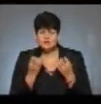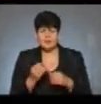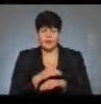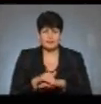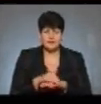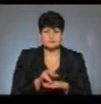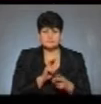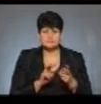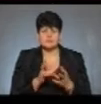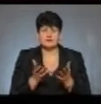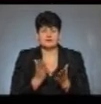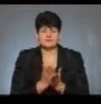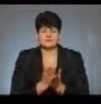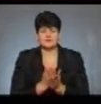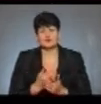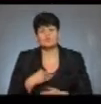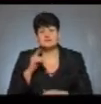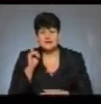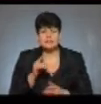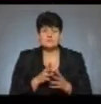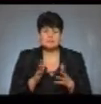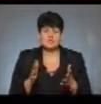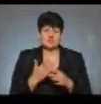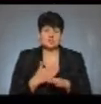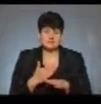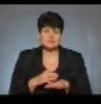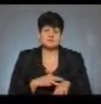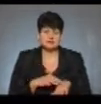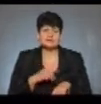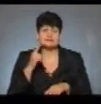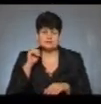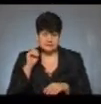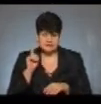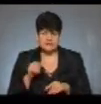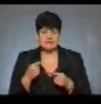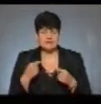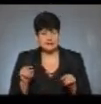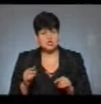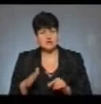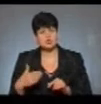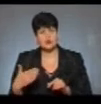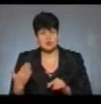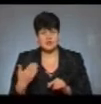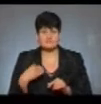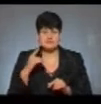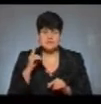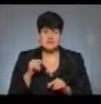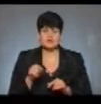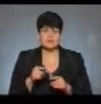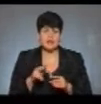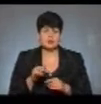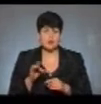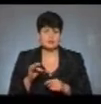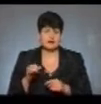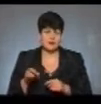адреси, які вони не знали, знаєте, діяти? Більша частина, звичайно, правоохоронці знали, інша сторона. Ви знаєте, що ті всякі